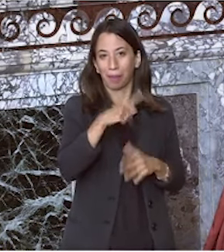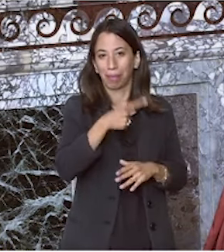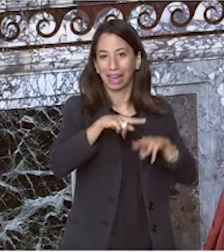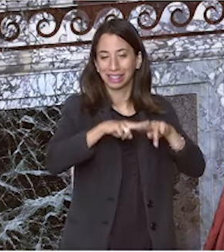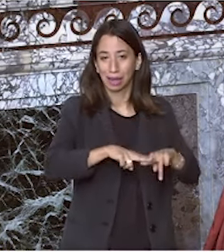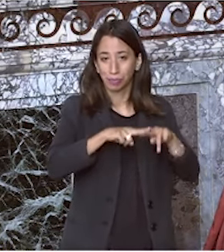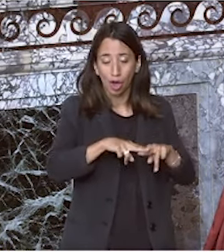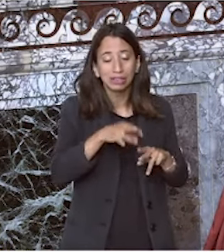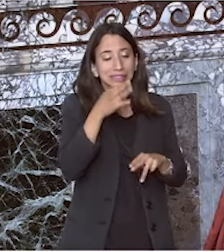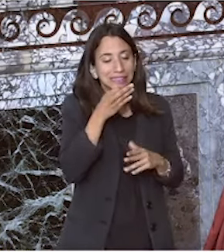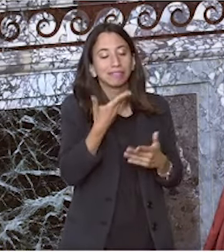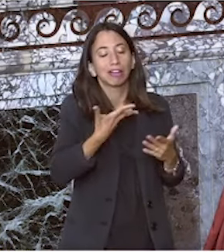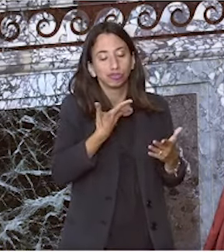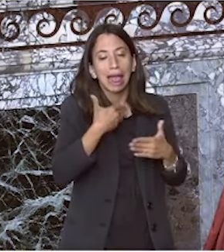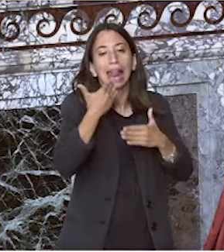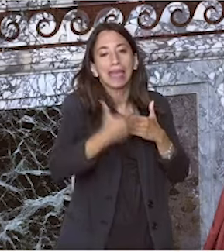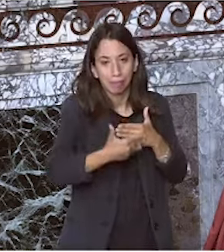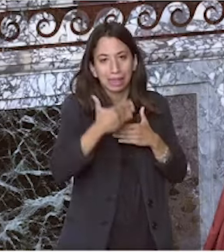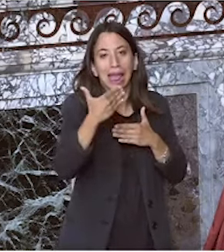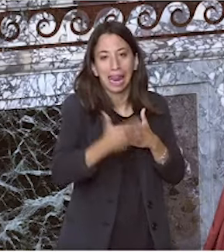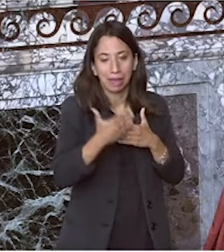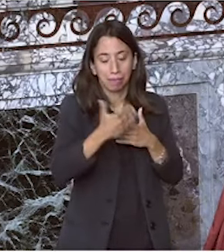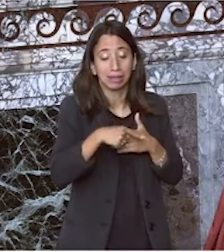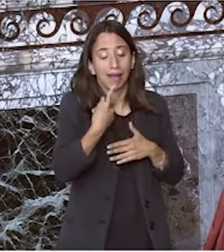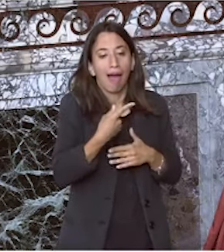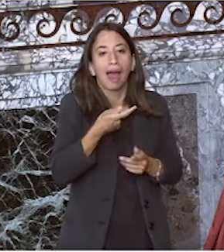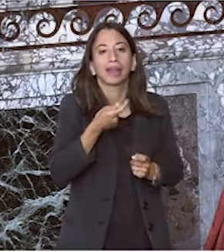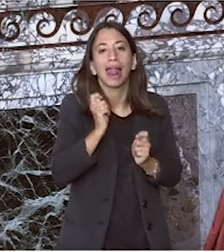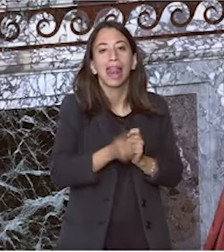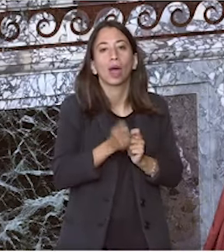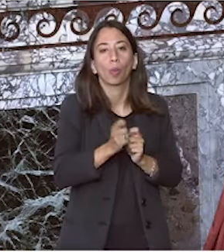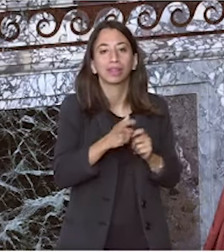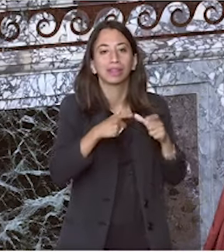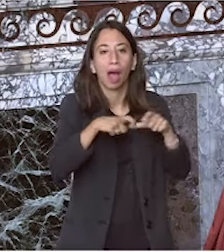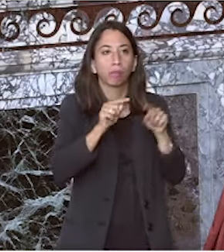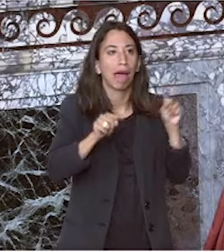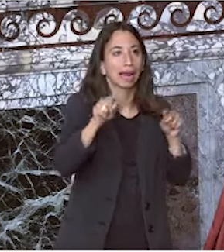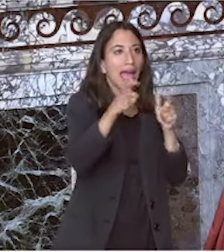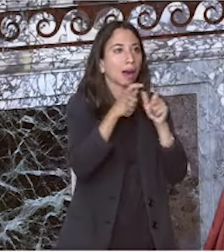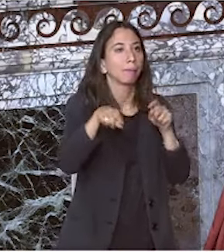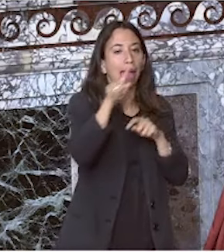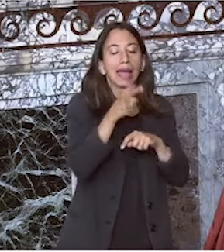rimangono ostacoli al trasferimento di capitale e liquidità dei gruppi bancari tra diversi paesi.